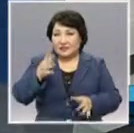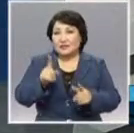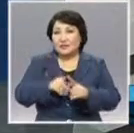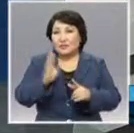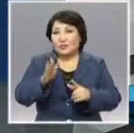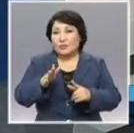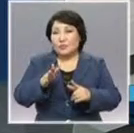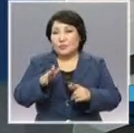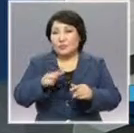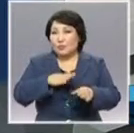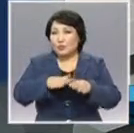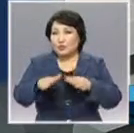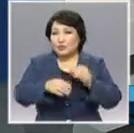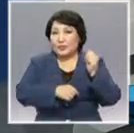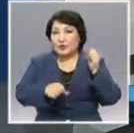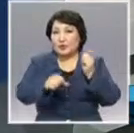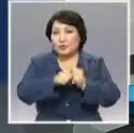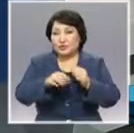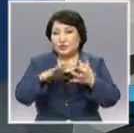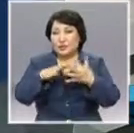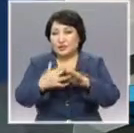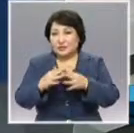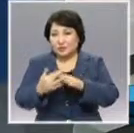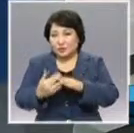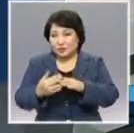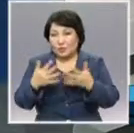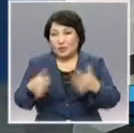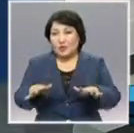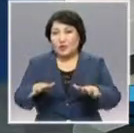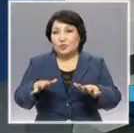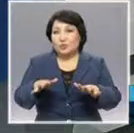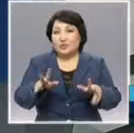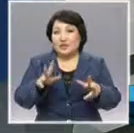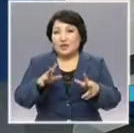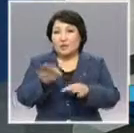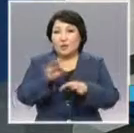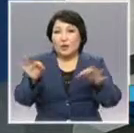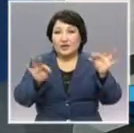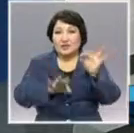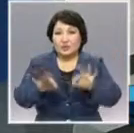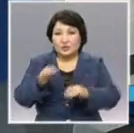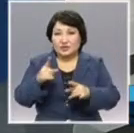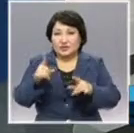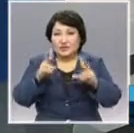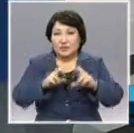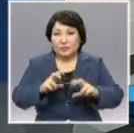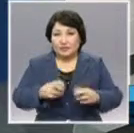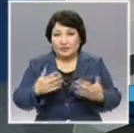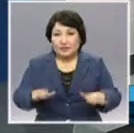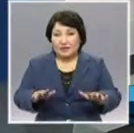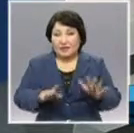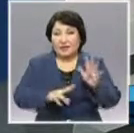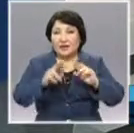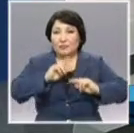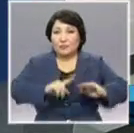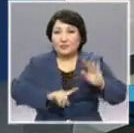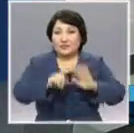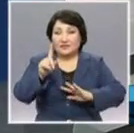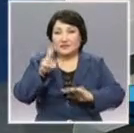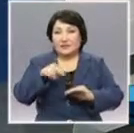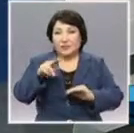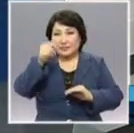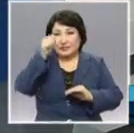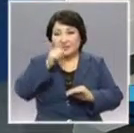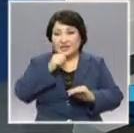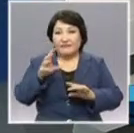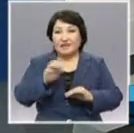поселку. По рабочему поселку уже проекты разработаны, работа уже началась. Первое заселение в декабре месяце у нас будет официальное